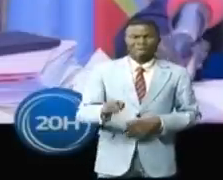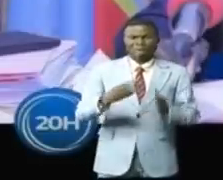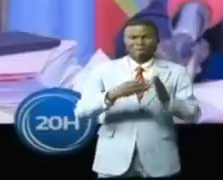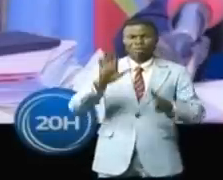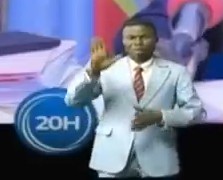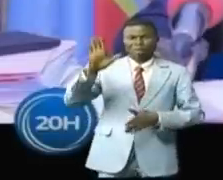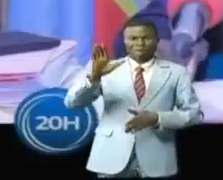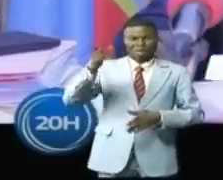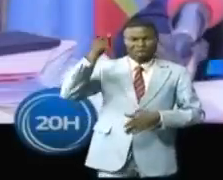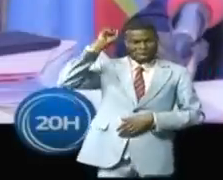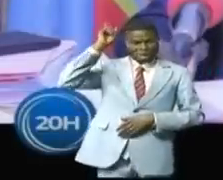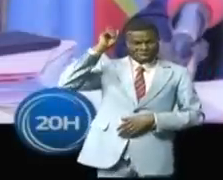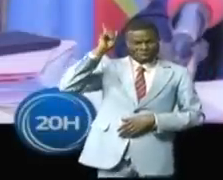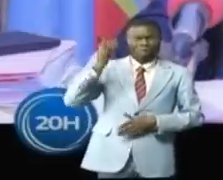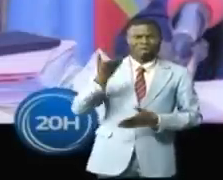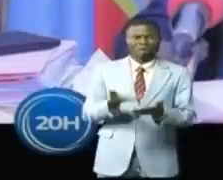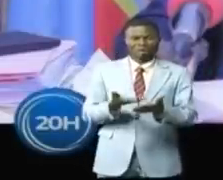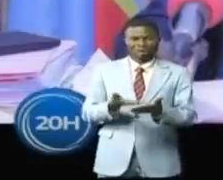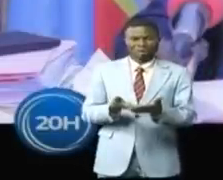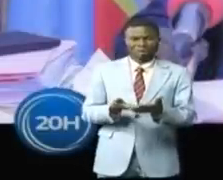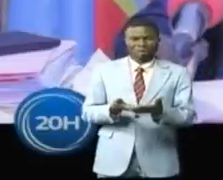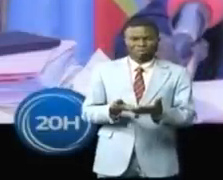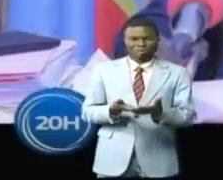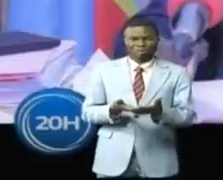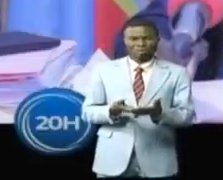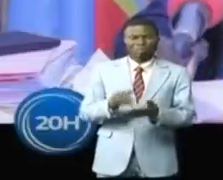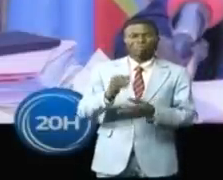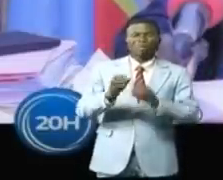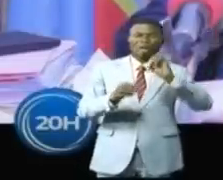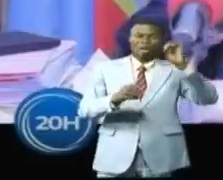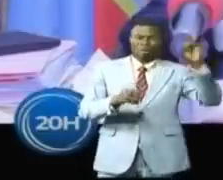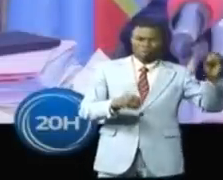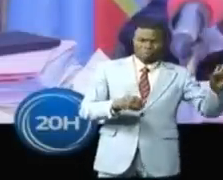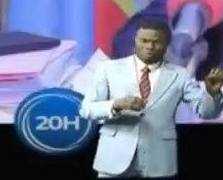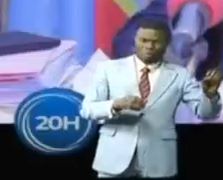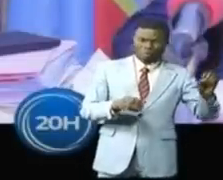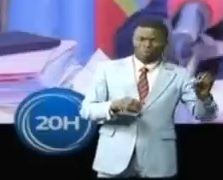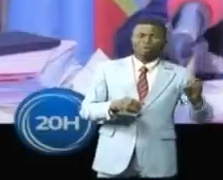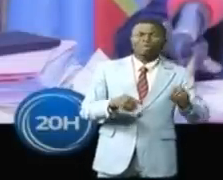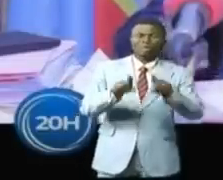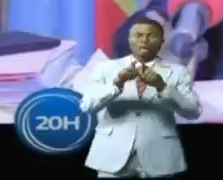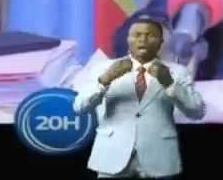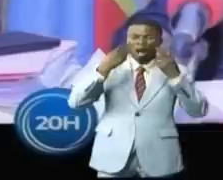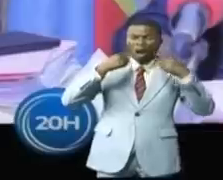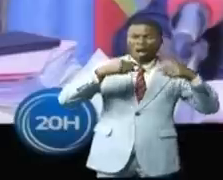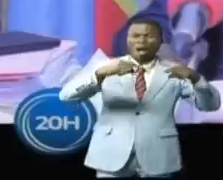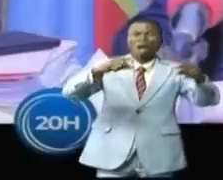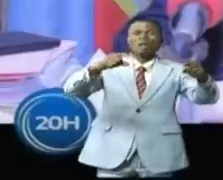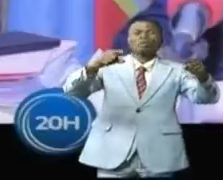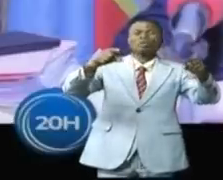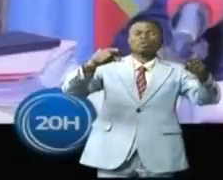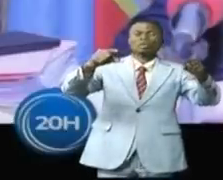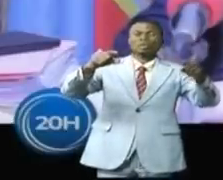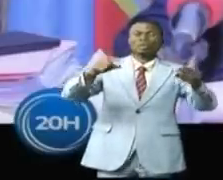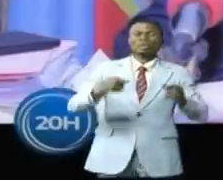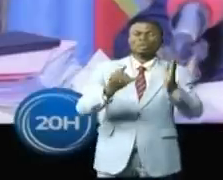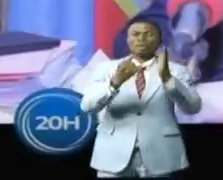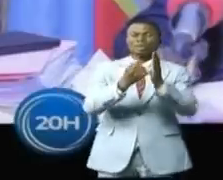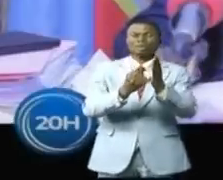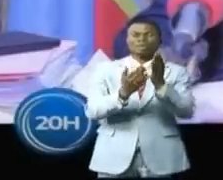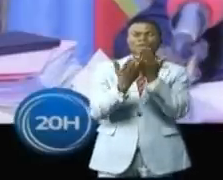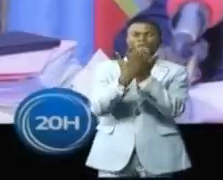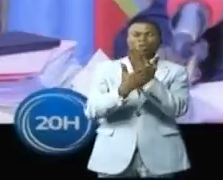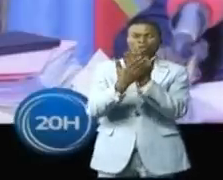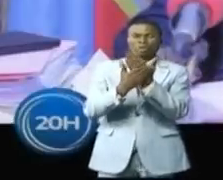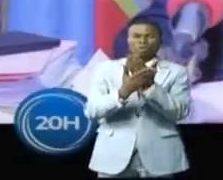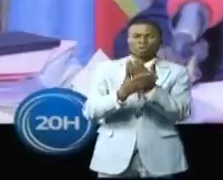2495 francs congolais affichés dans la structure des prix à l'ouest qui a été publié pratiquement le 6 par